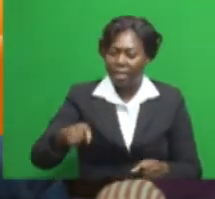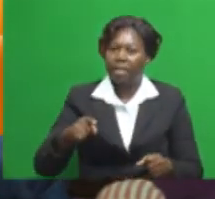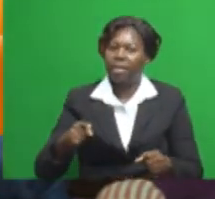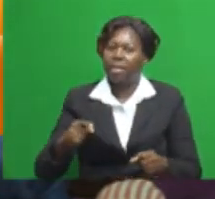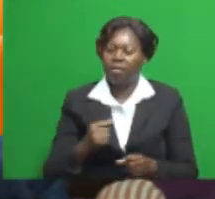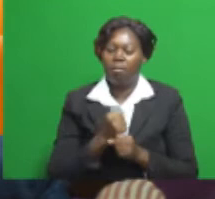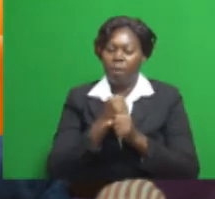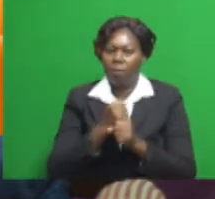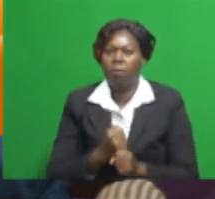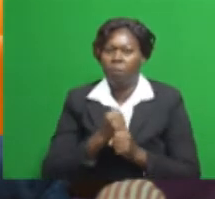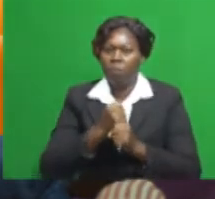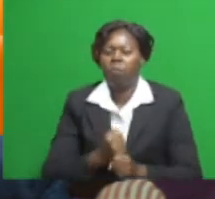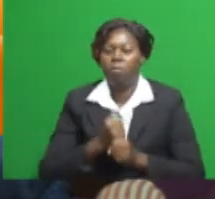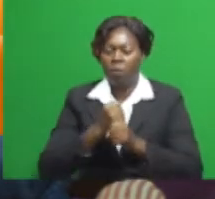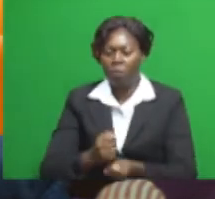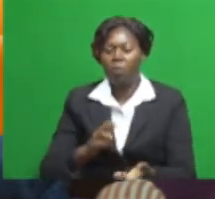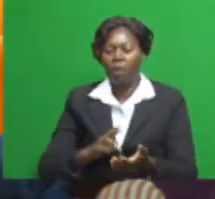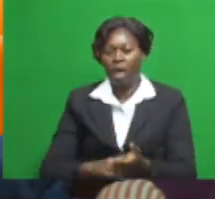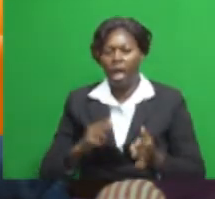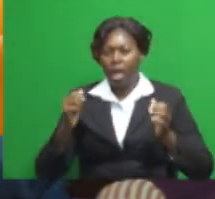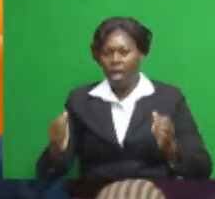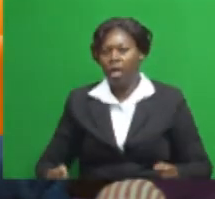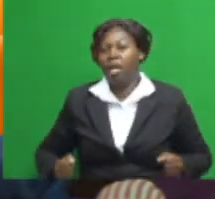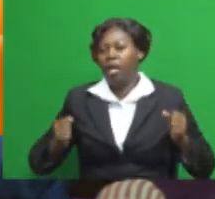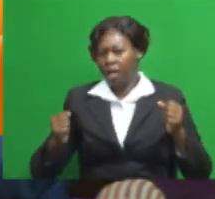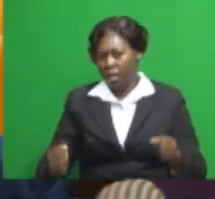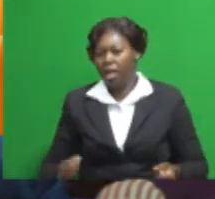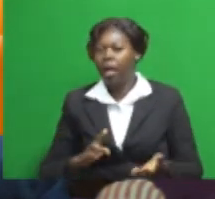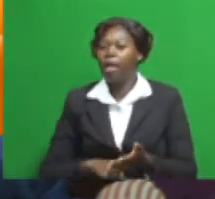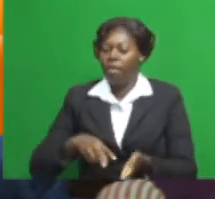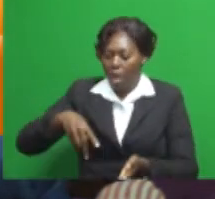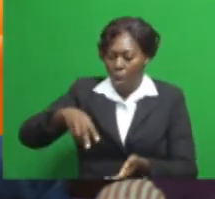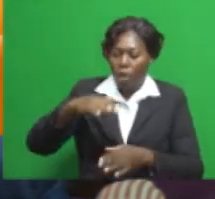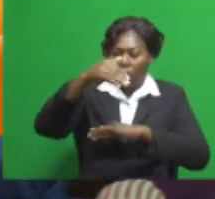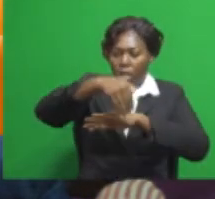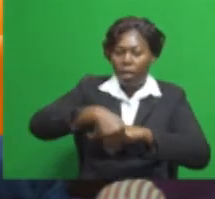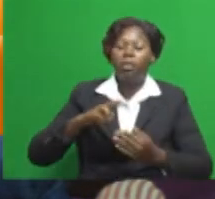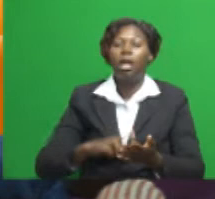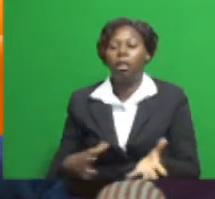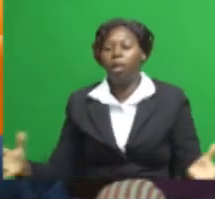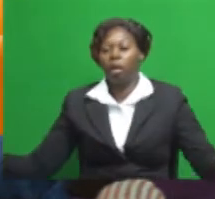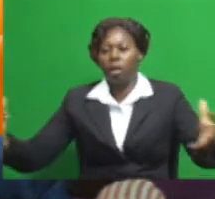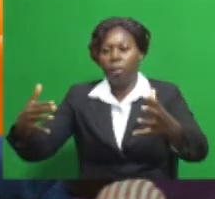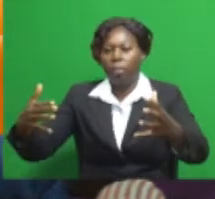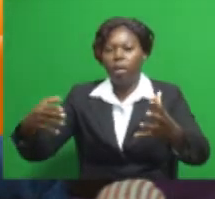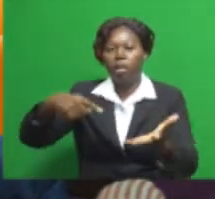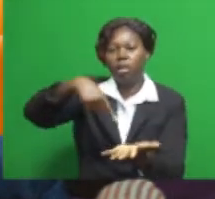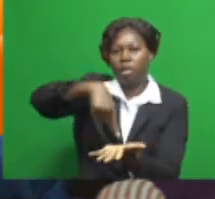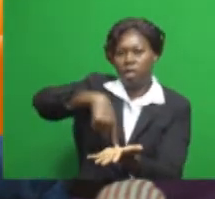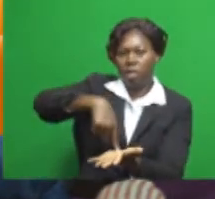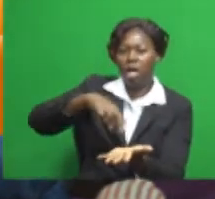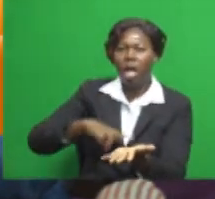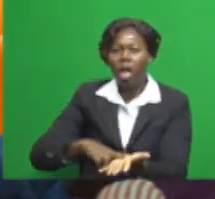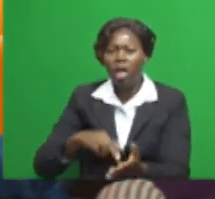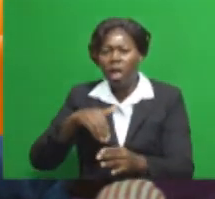nengoro nehondo huru vakafamba usiku vakakomba guta. Zvino muranda womunhu waMwari wakatamuka